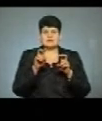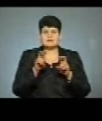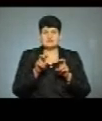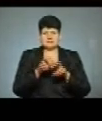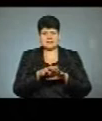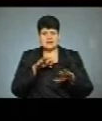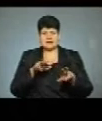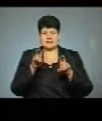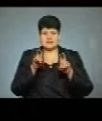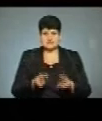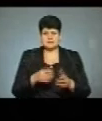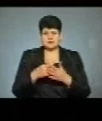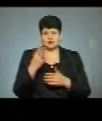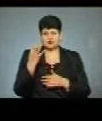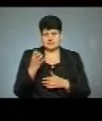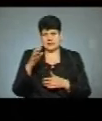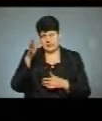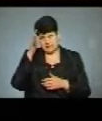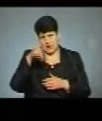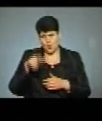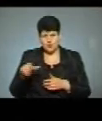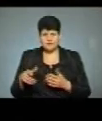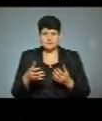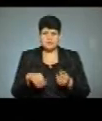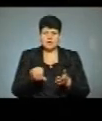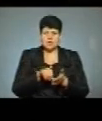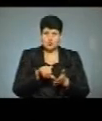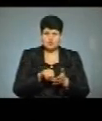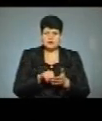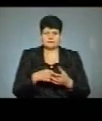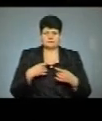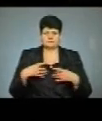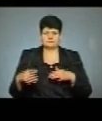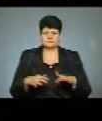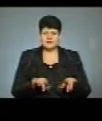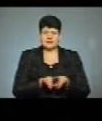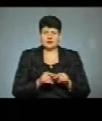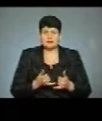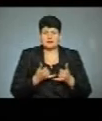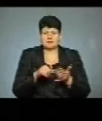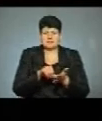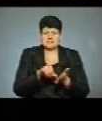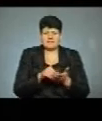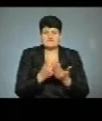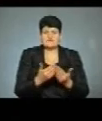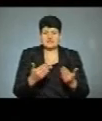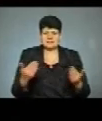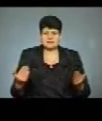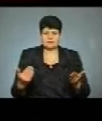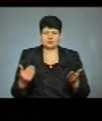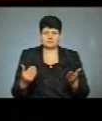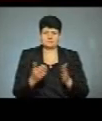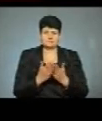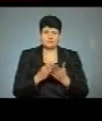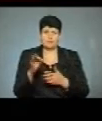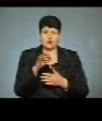технічного університету близько сотні науковців та викладачів взяли участь в урочистій академії. Також для них представили виставку видань про Івана